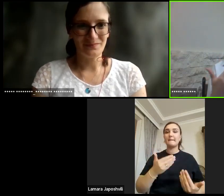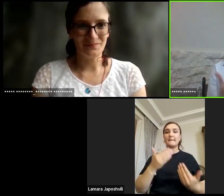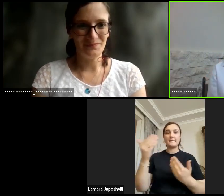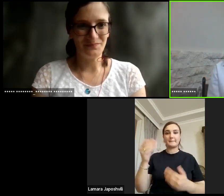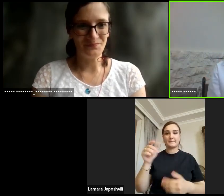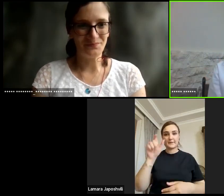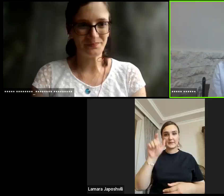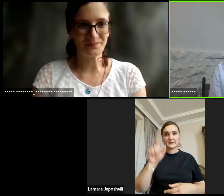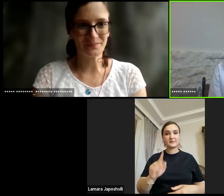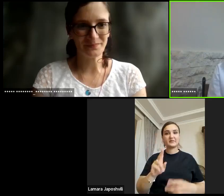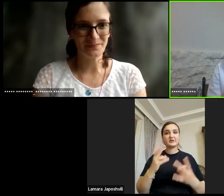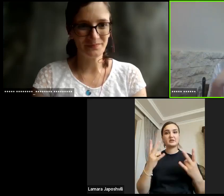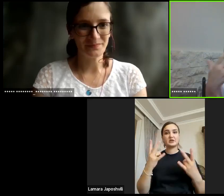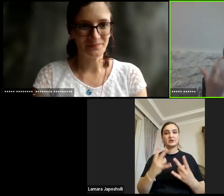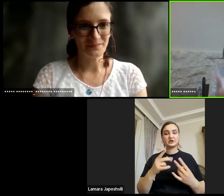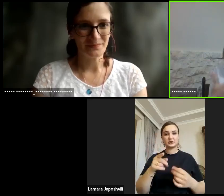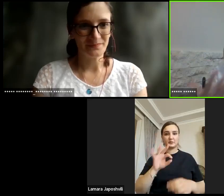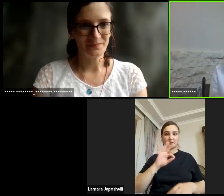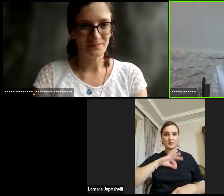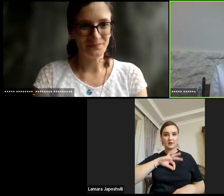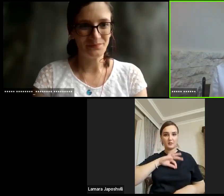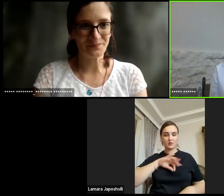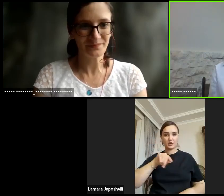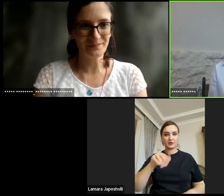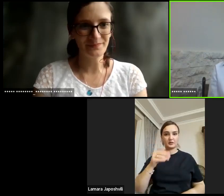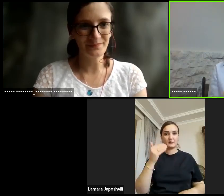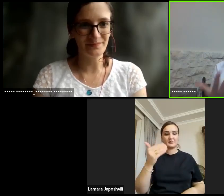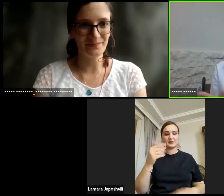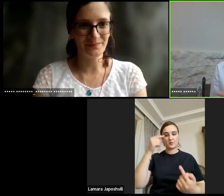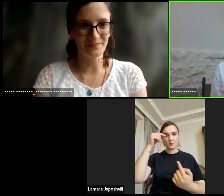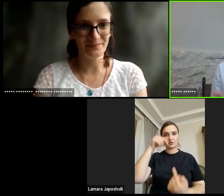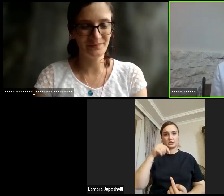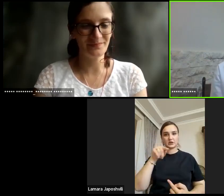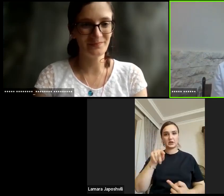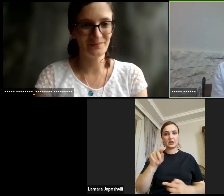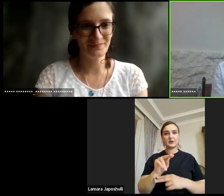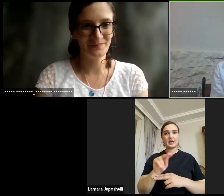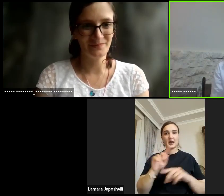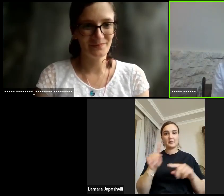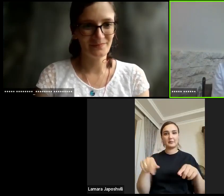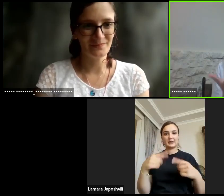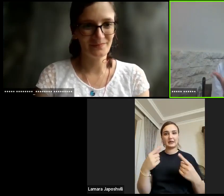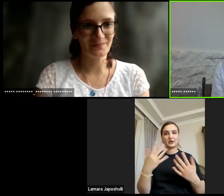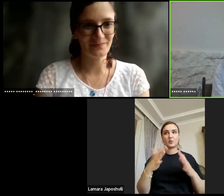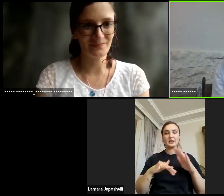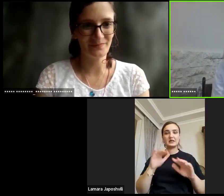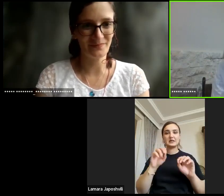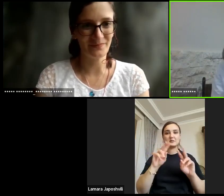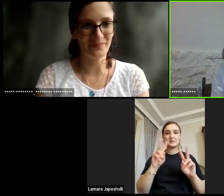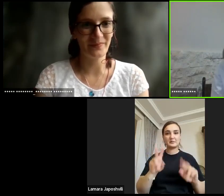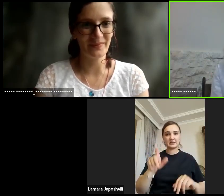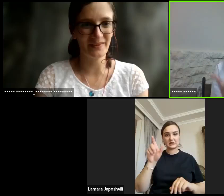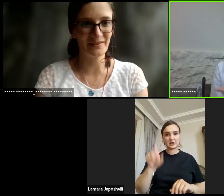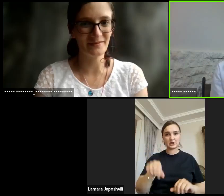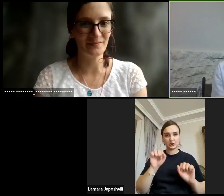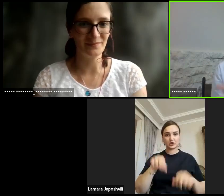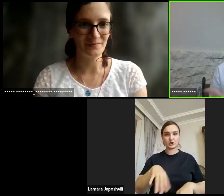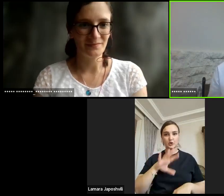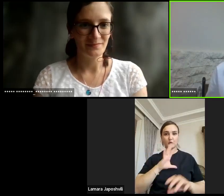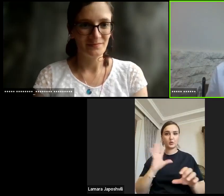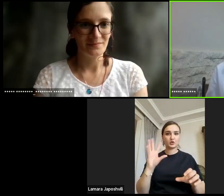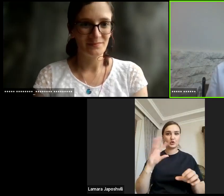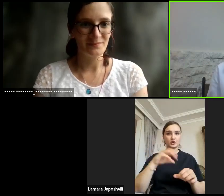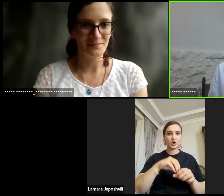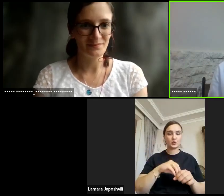ვისაც სჭირდება ხელჯოხის გამოყენება, მის მოსარგებად, ანუ რეაბილიტაციის რომელ სპეციალისტი იყოს, შეიძლება იყოს ამაში ჩართული, ან რა